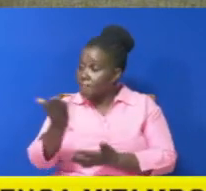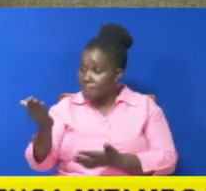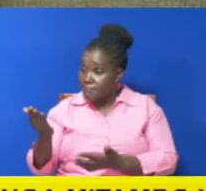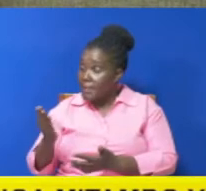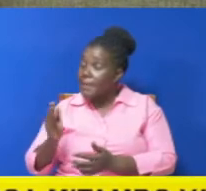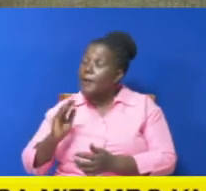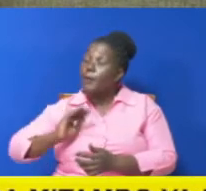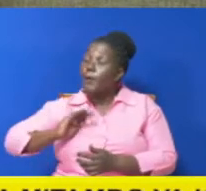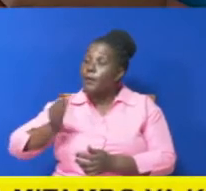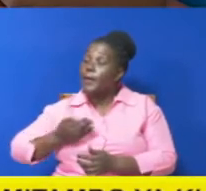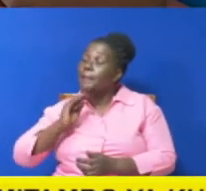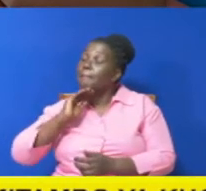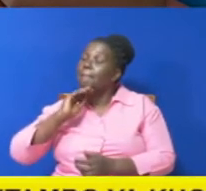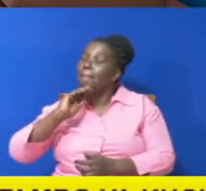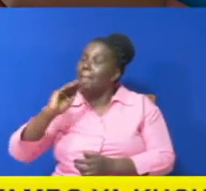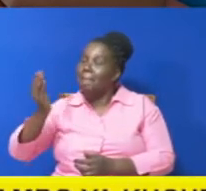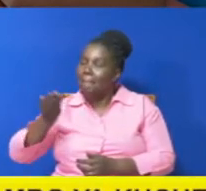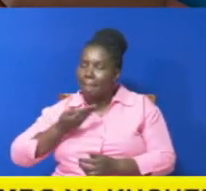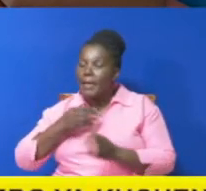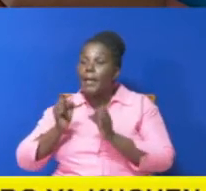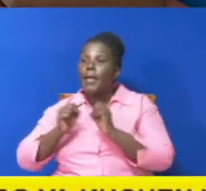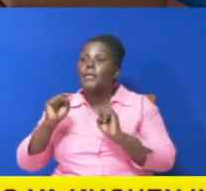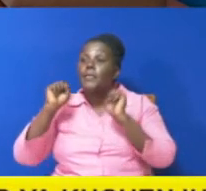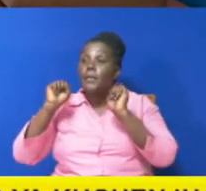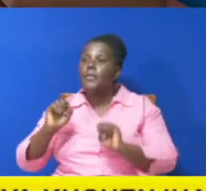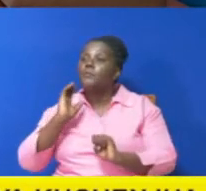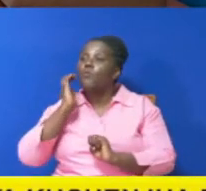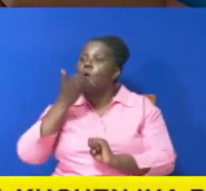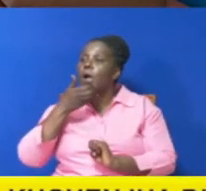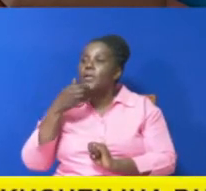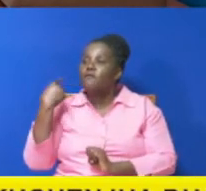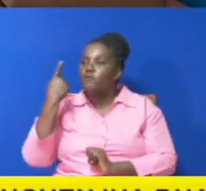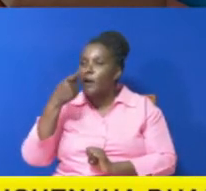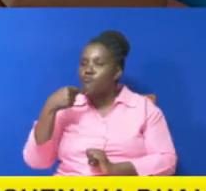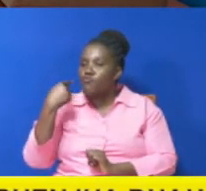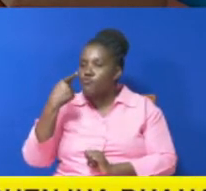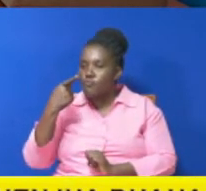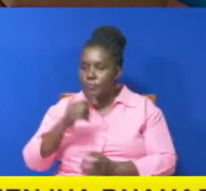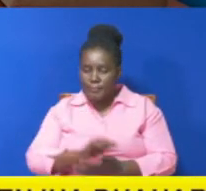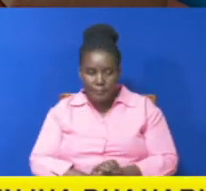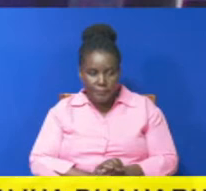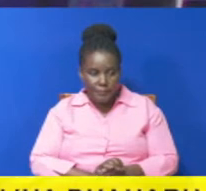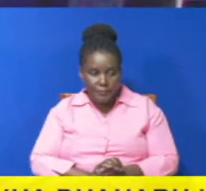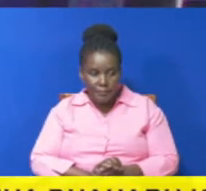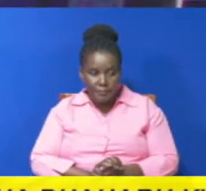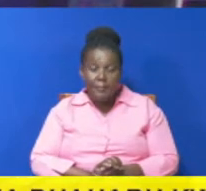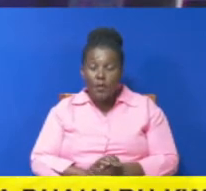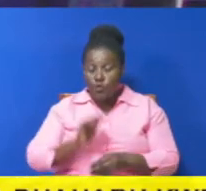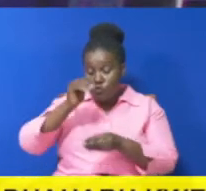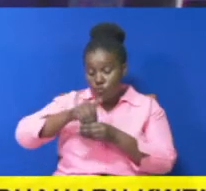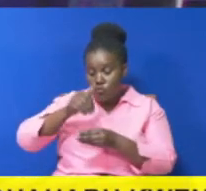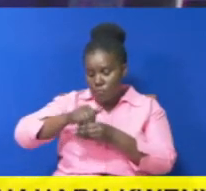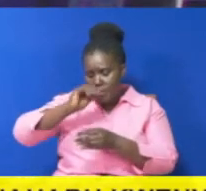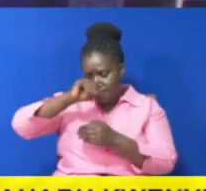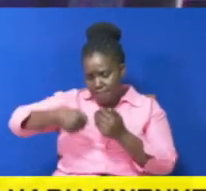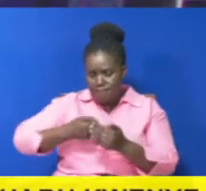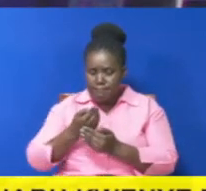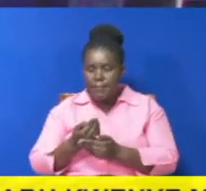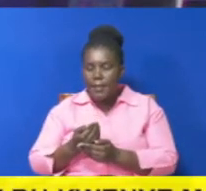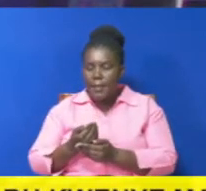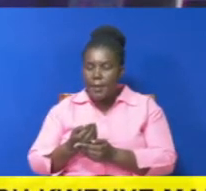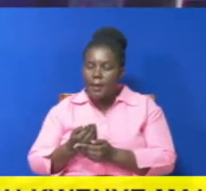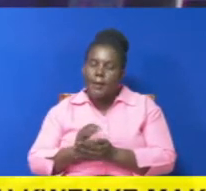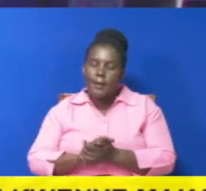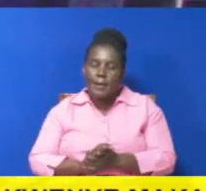sana maneno ya kinywa. Asante. Tuangalie ujumbe ambao mtazamaji ametutumia. Kuna Nicholas Stanislaus